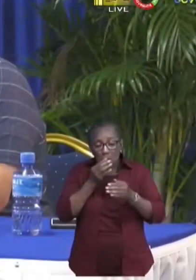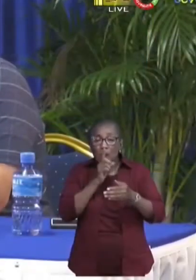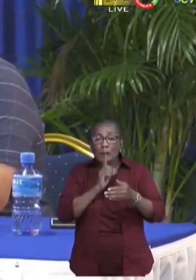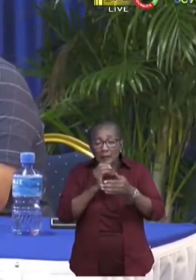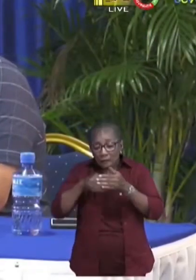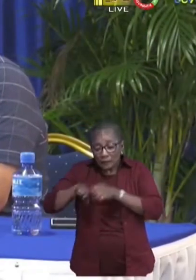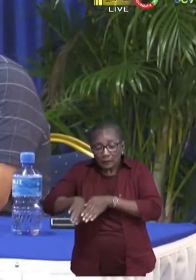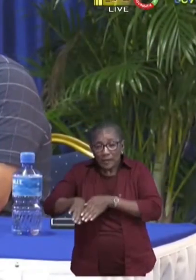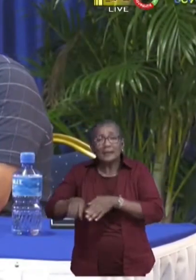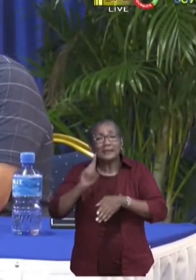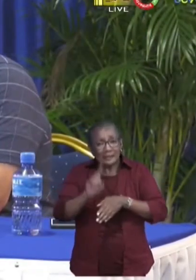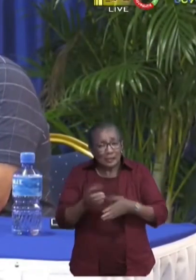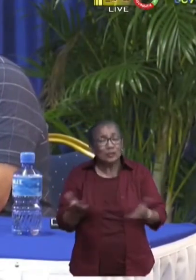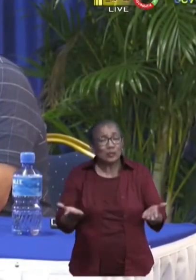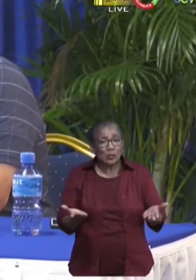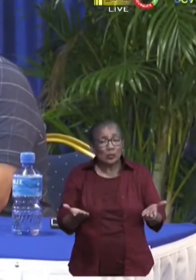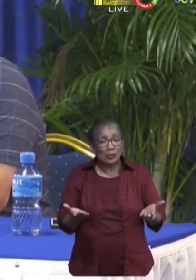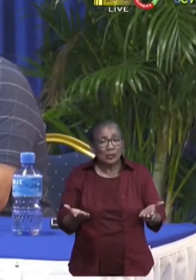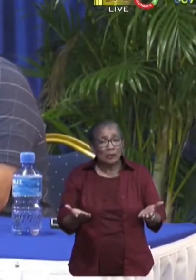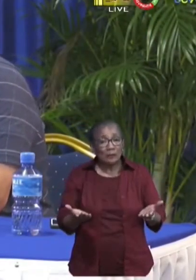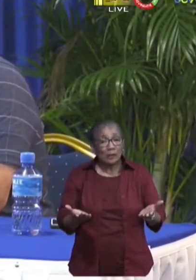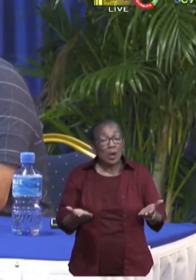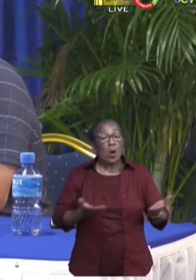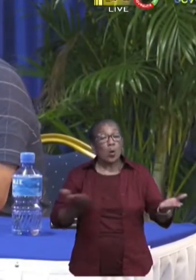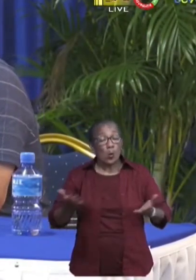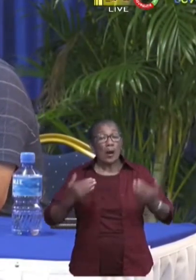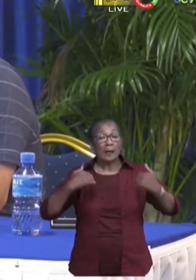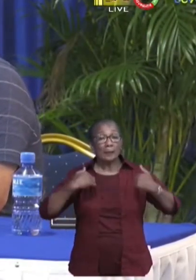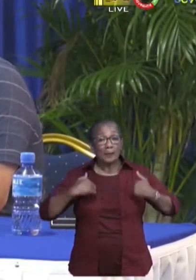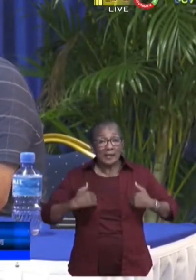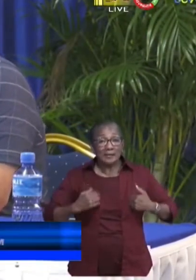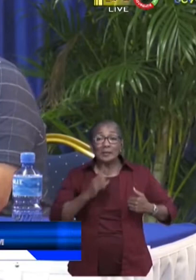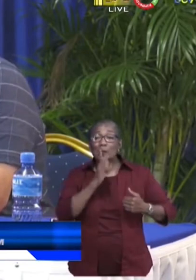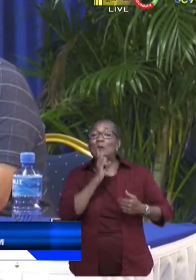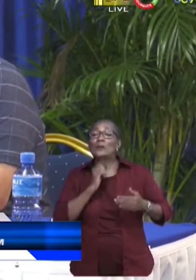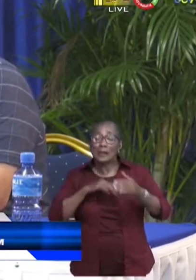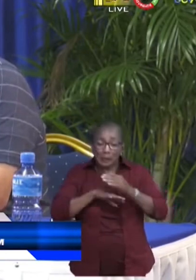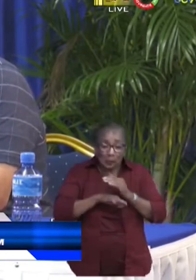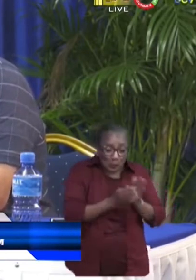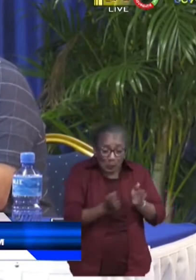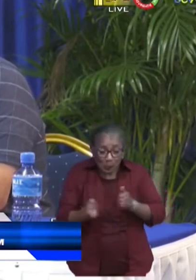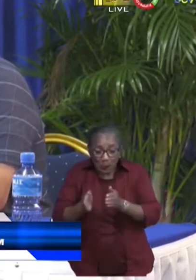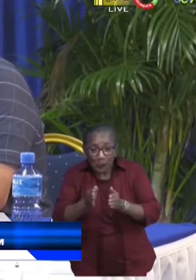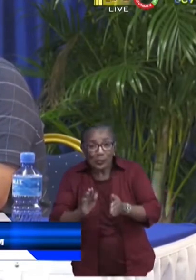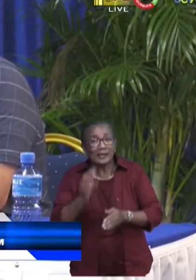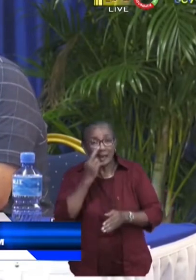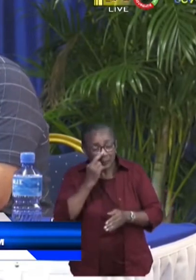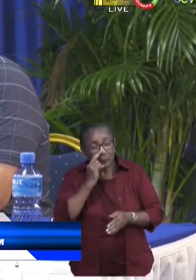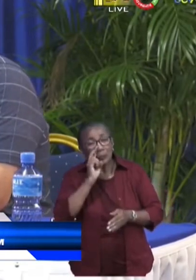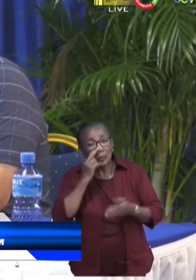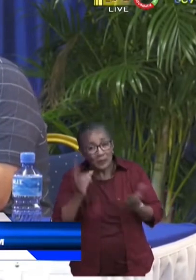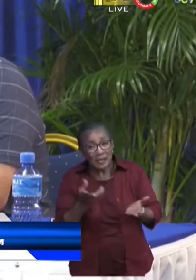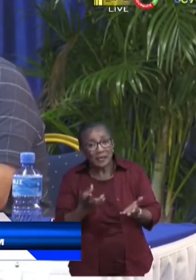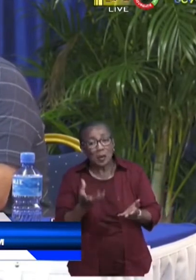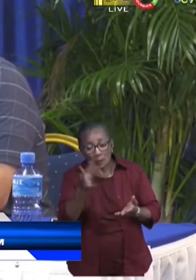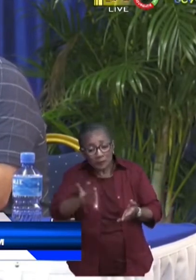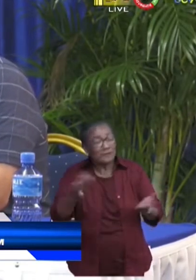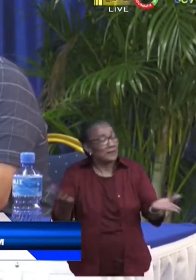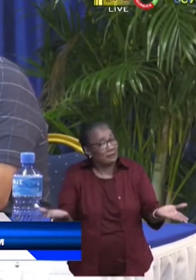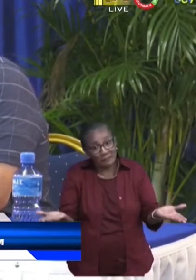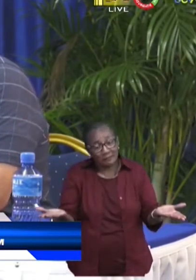Het is nou eenmaal zo dat waar mensen ergens willen boren, dat ze ergens zullen proberen om een gat te gaan